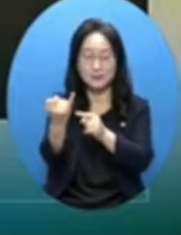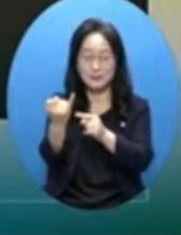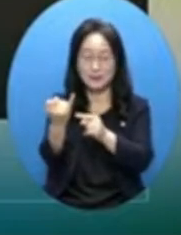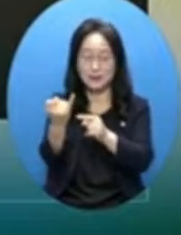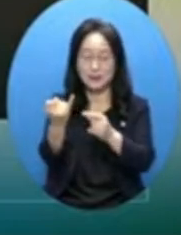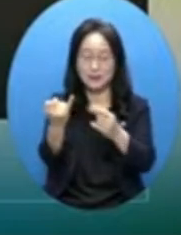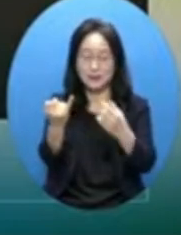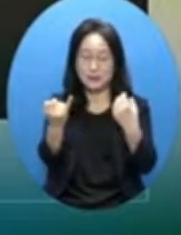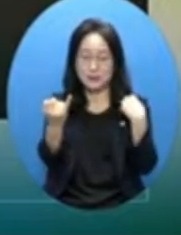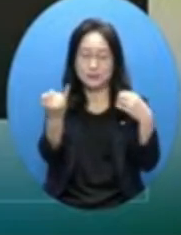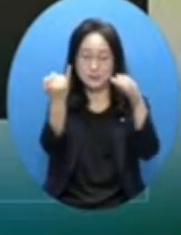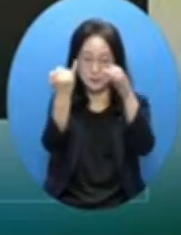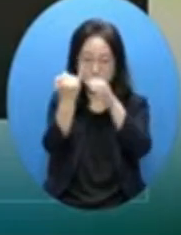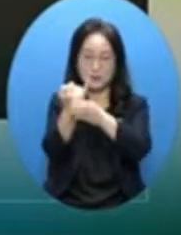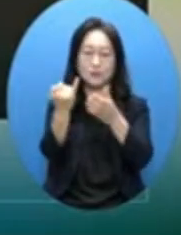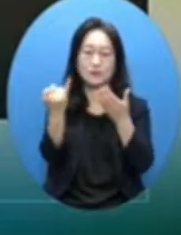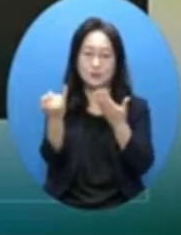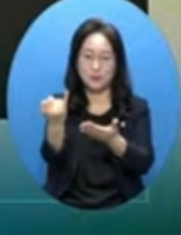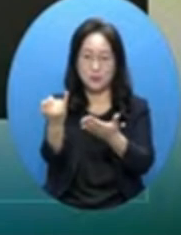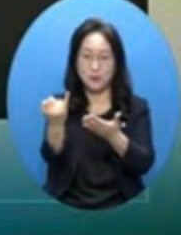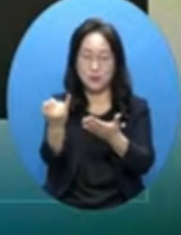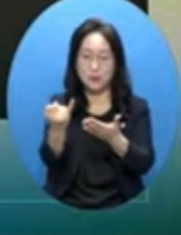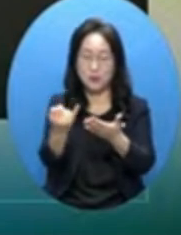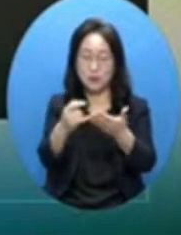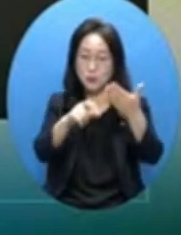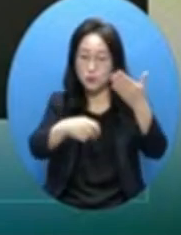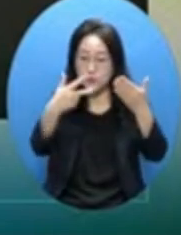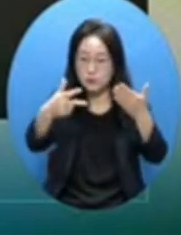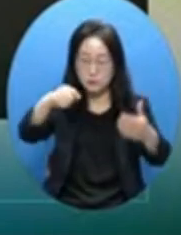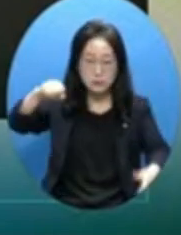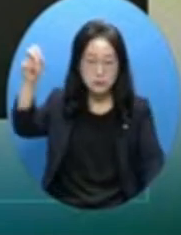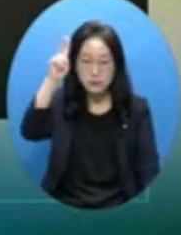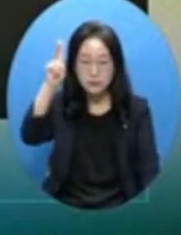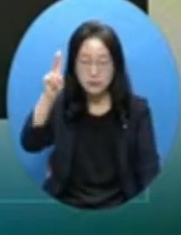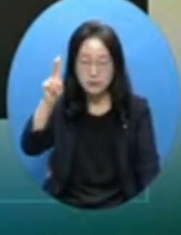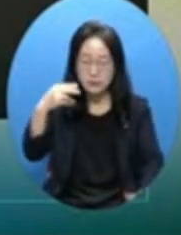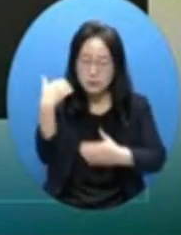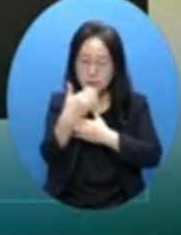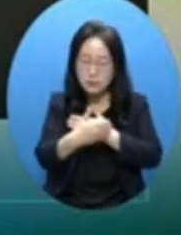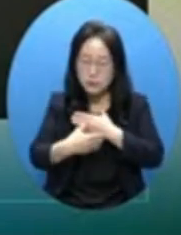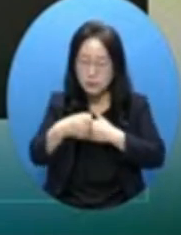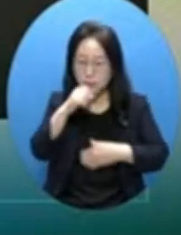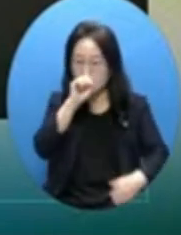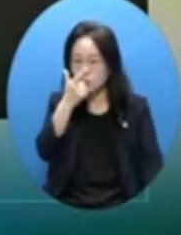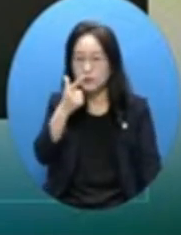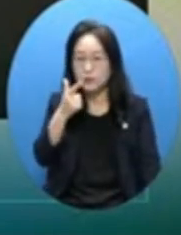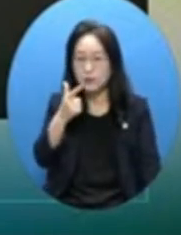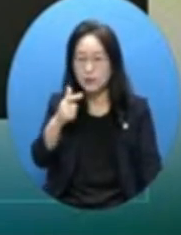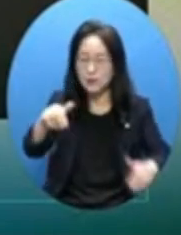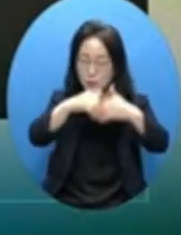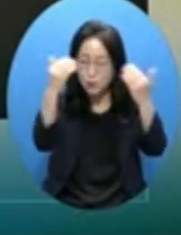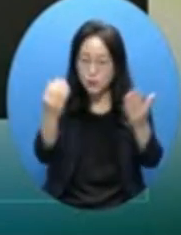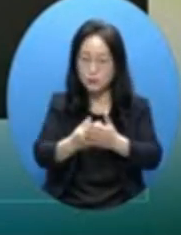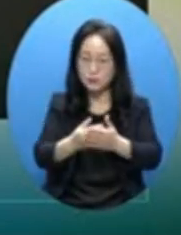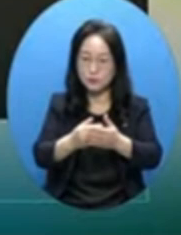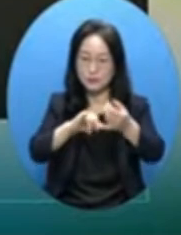하고 9월 7일 날 갑자기 건강이 안 좋아져가지고 모든 일정을